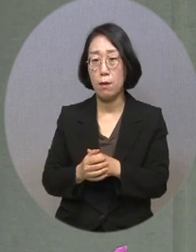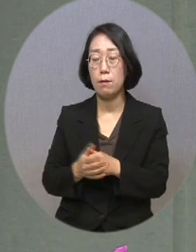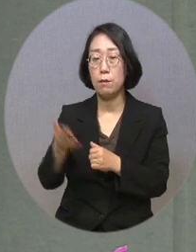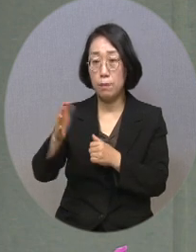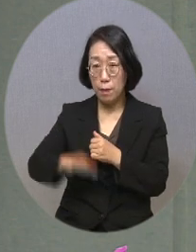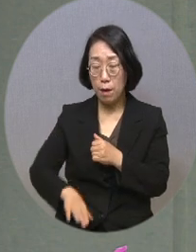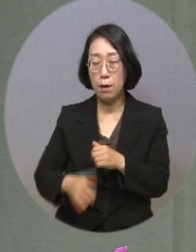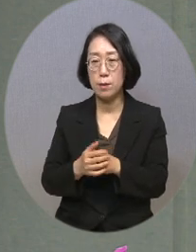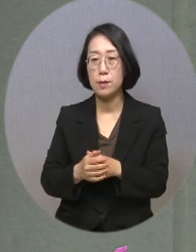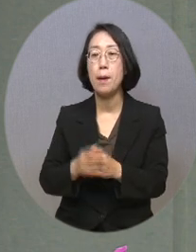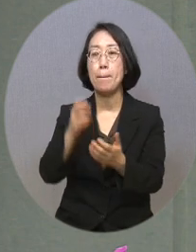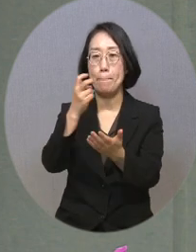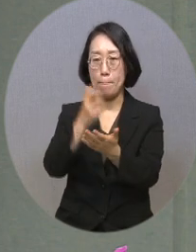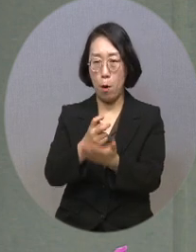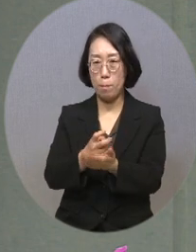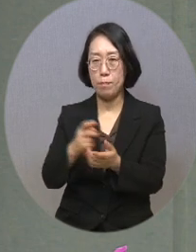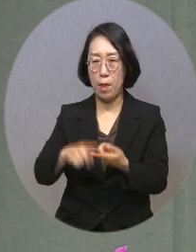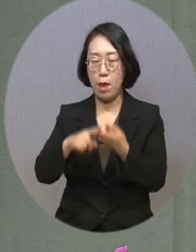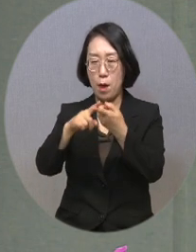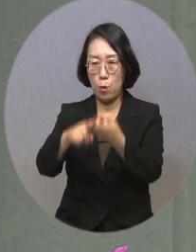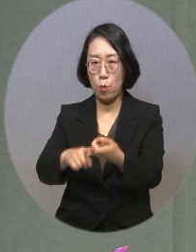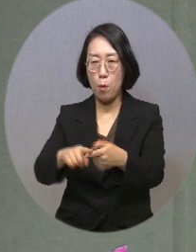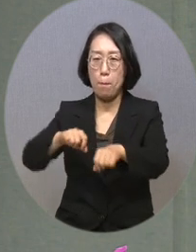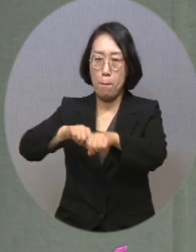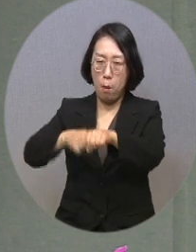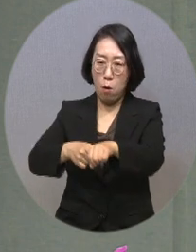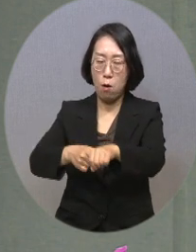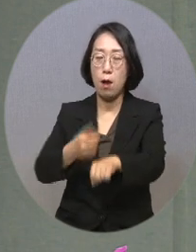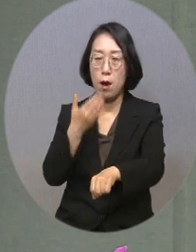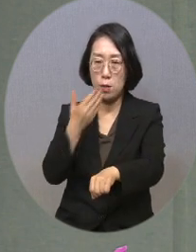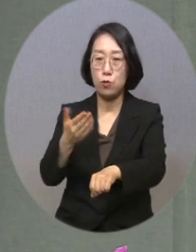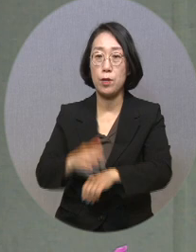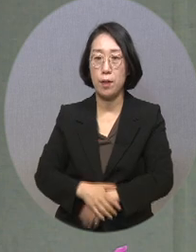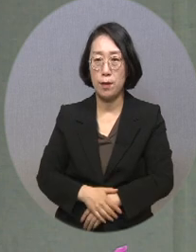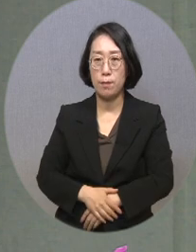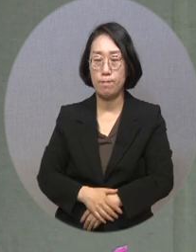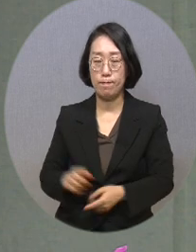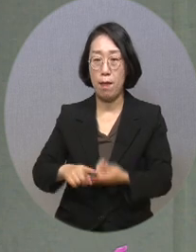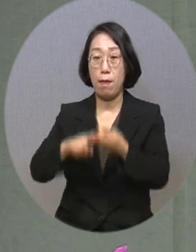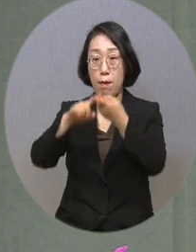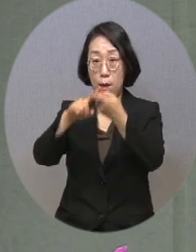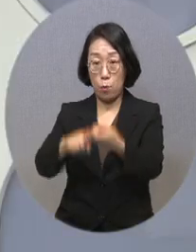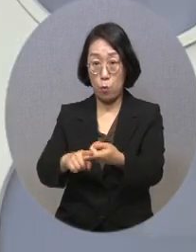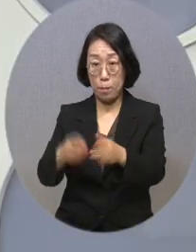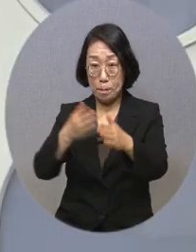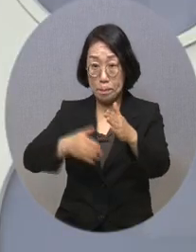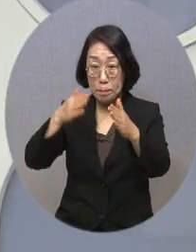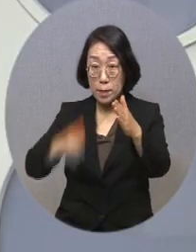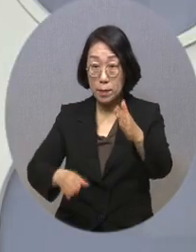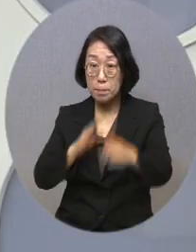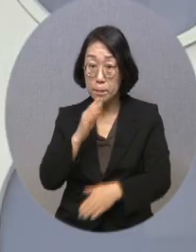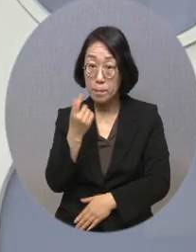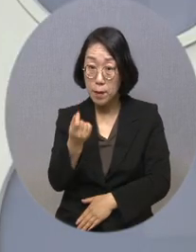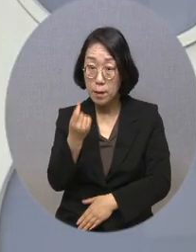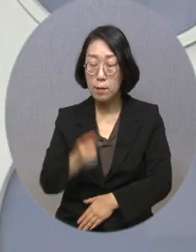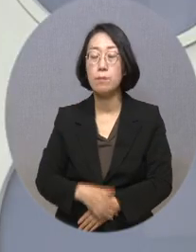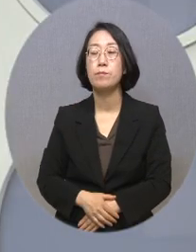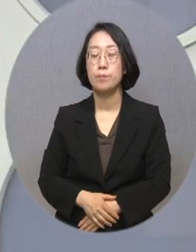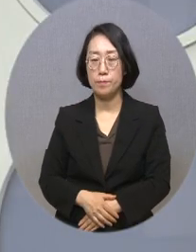법적으로 아야 쐐기를 받겠다 네. 해서 진행을 하시는 거다. 네, 네. 이런 말씀이시죠? 예, 그 부분이